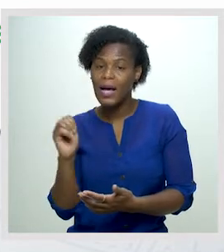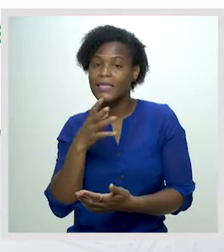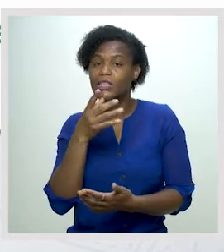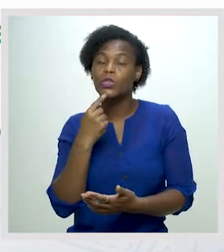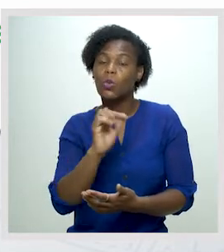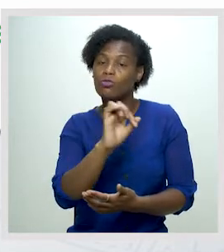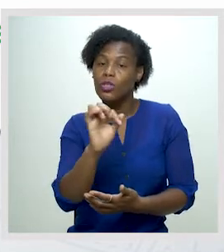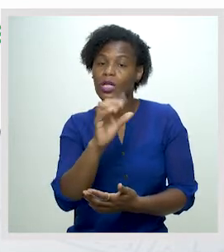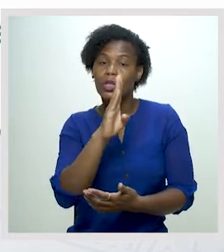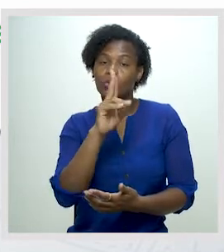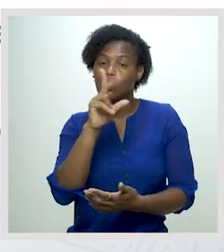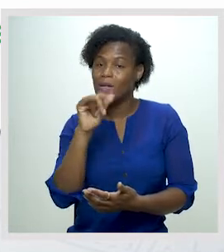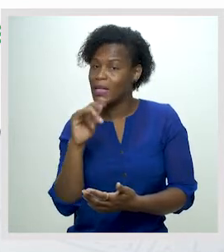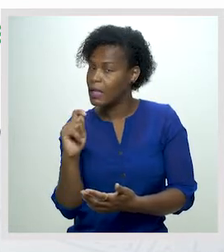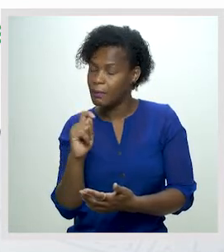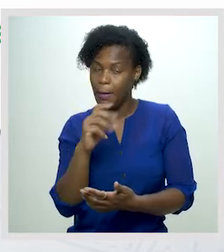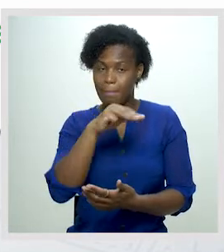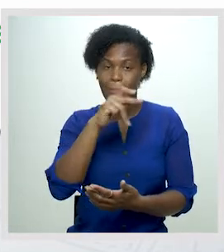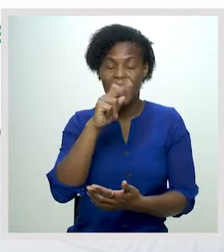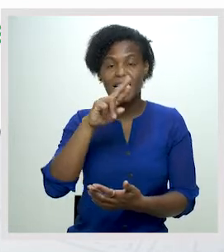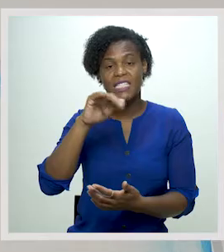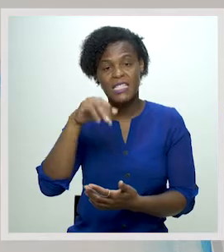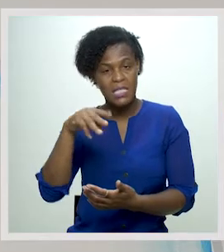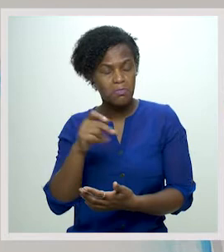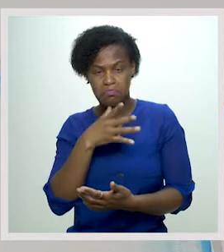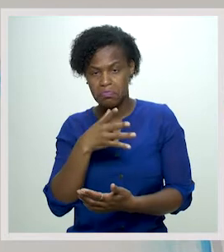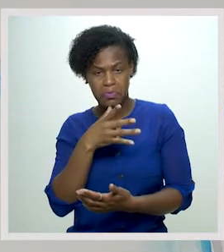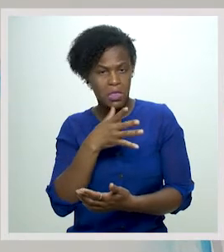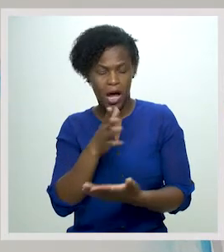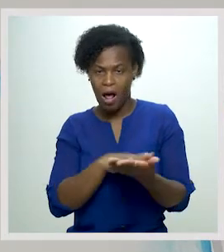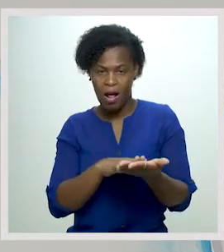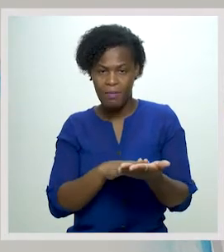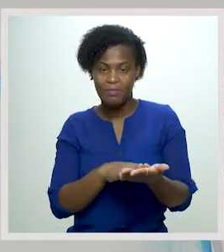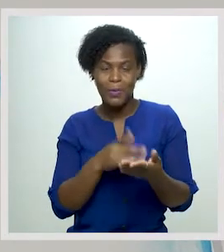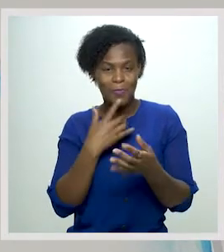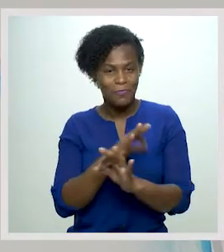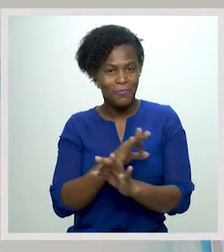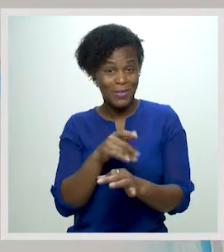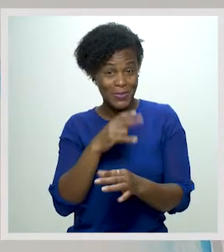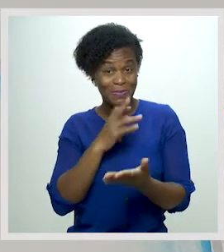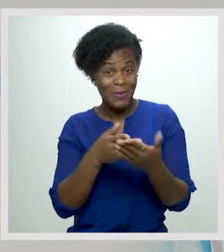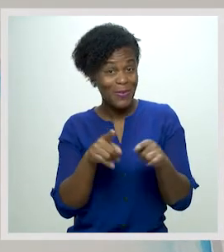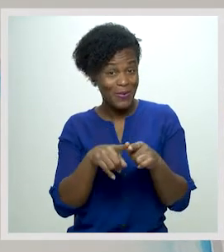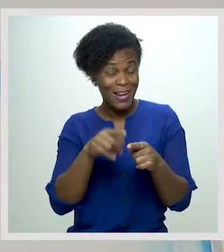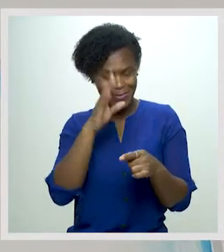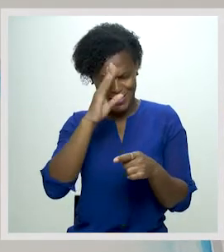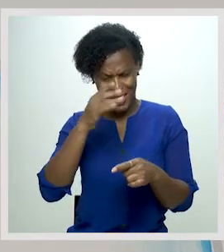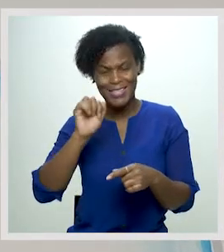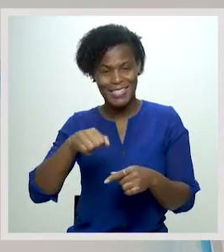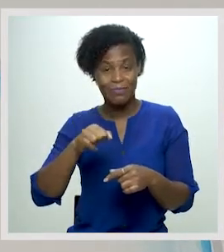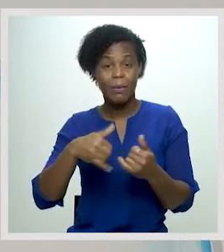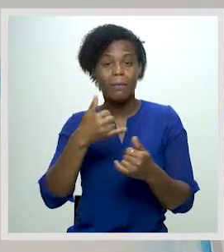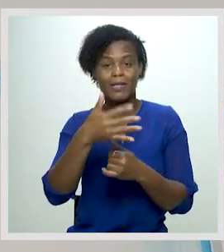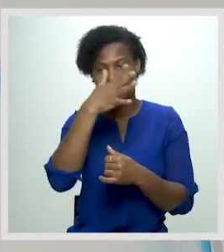Maxime ne se présentent pas. Magnifique. Tu as répondu comme ça? Je sais que oui. On passe à la prochaine